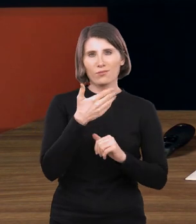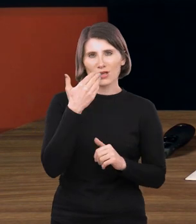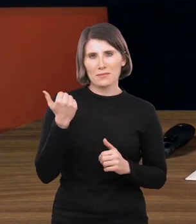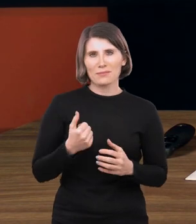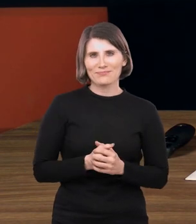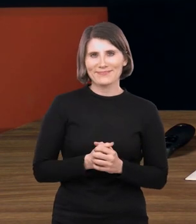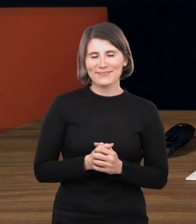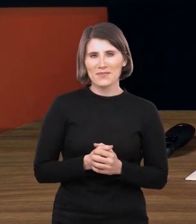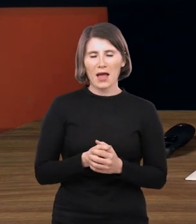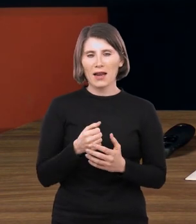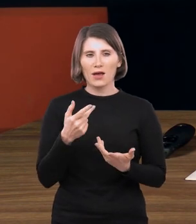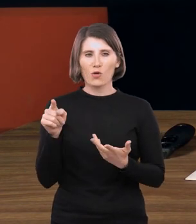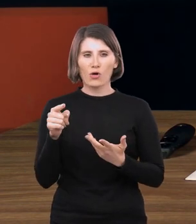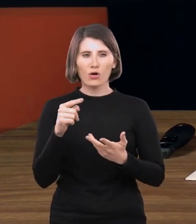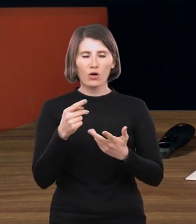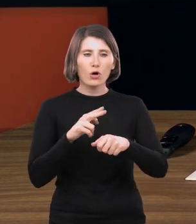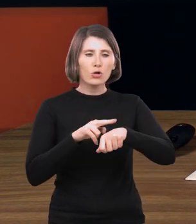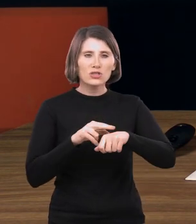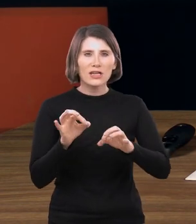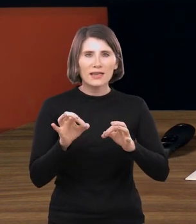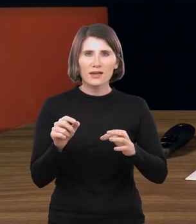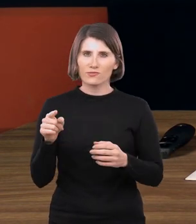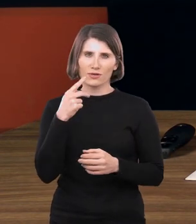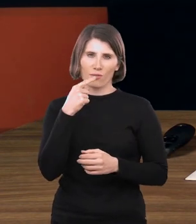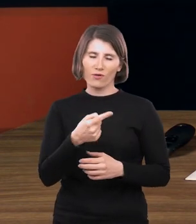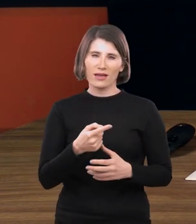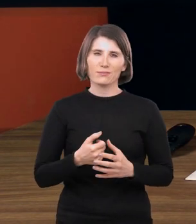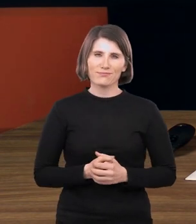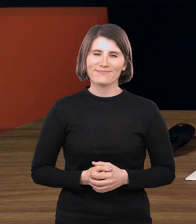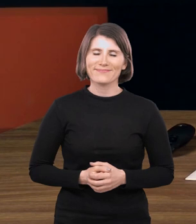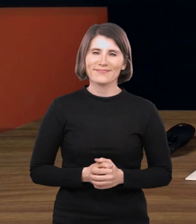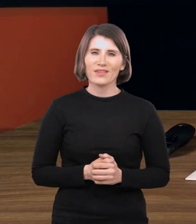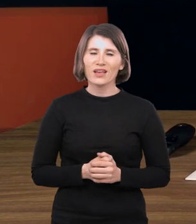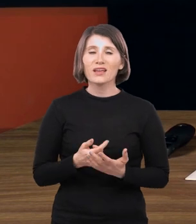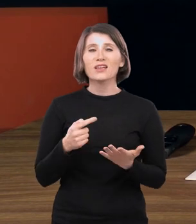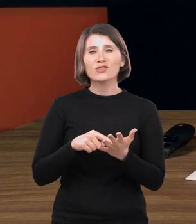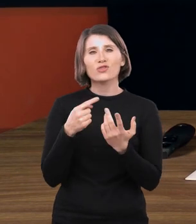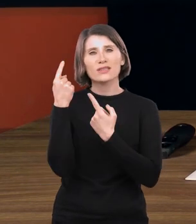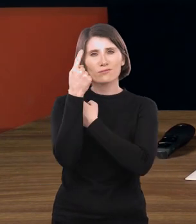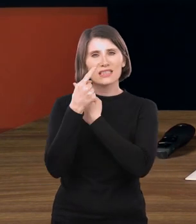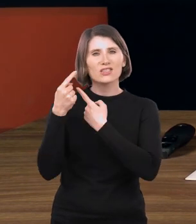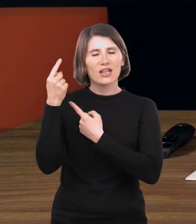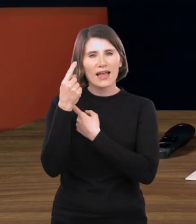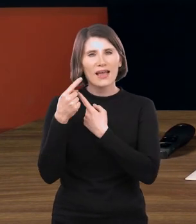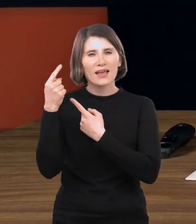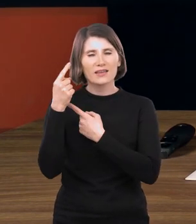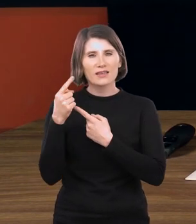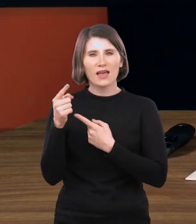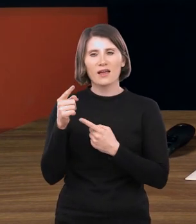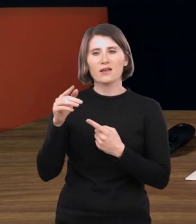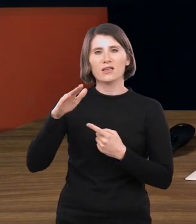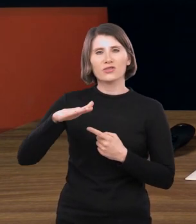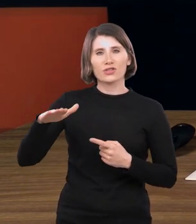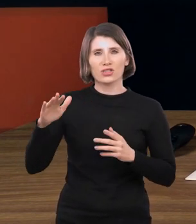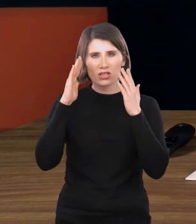powie nam, która jest godzina. Więc rzeczywiście myślenie dzieci autystycznych jest bardzo